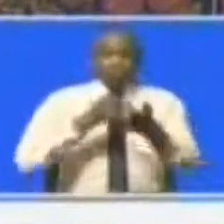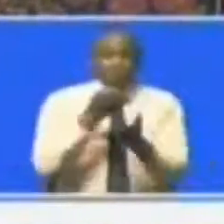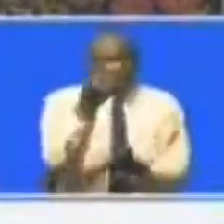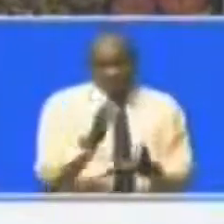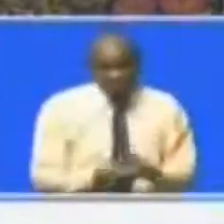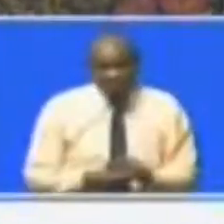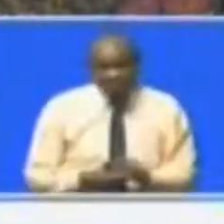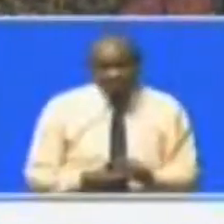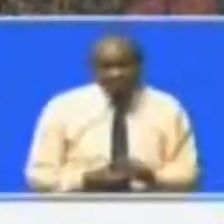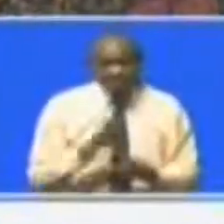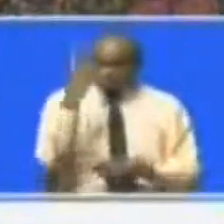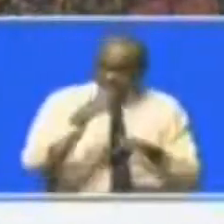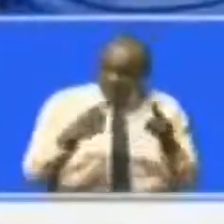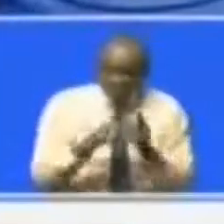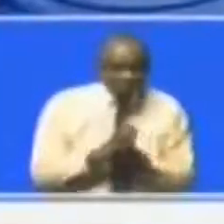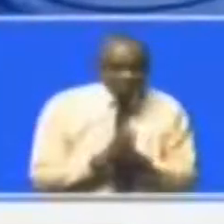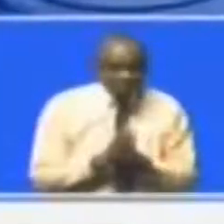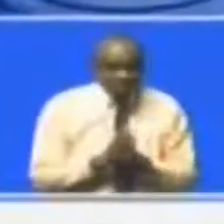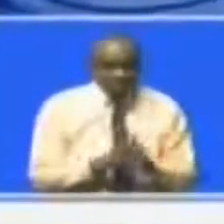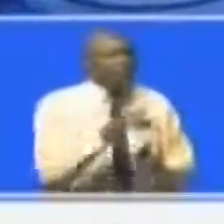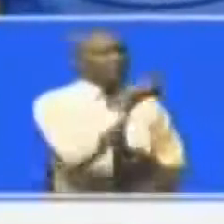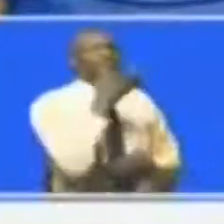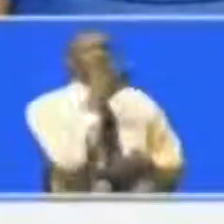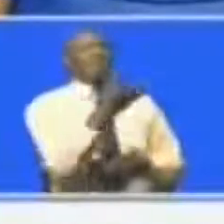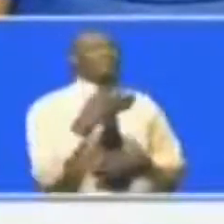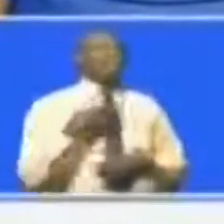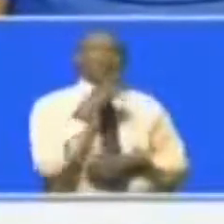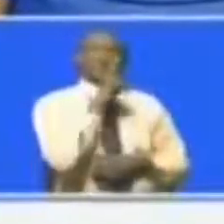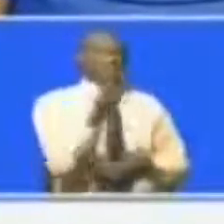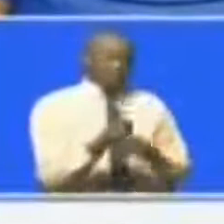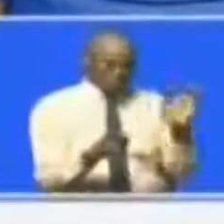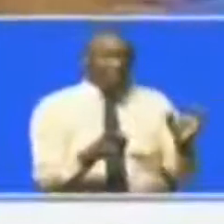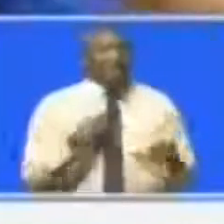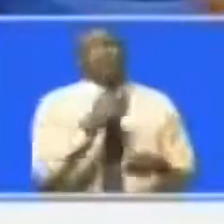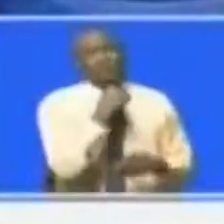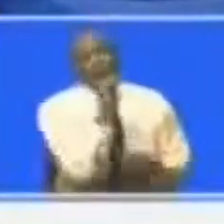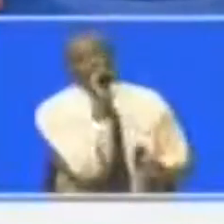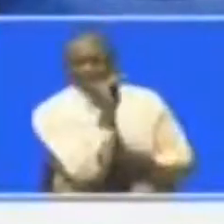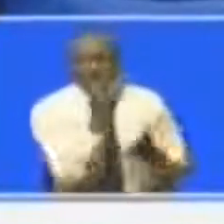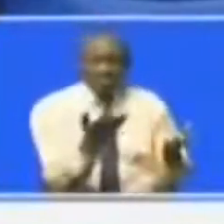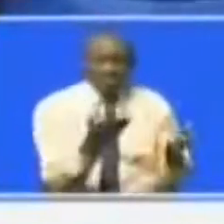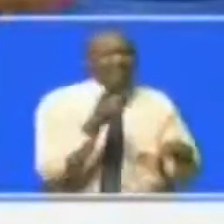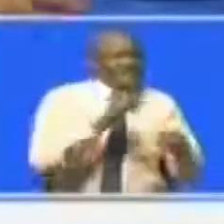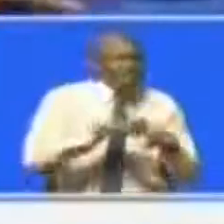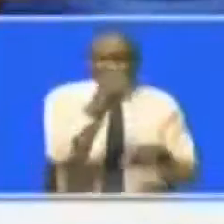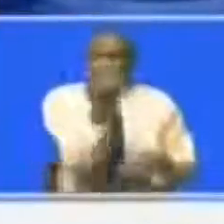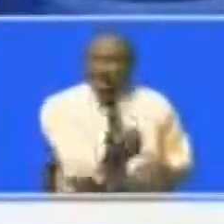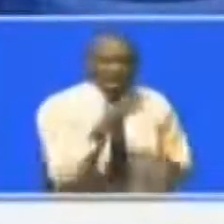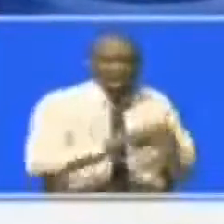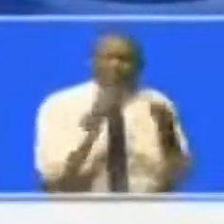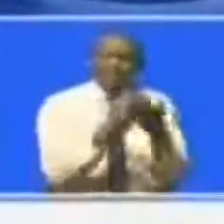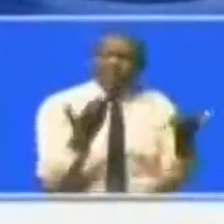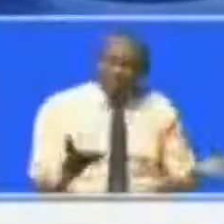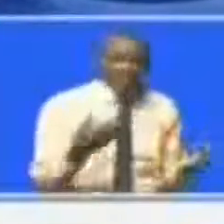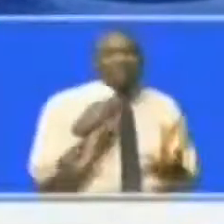4 years. Kwa sababu umejibu lile ambalo nilikutaka kuliuliza, kwa sababu wengi watauliza katika umri mdogo mnapata pesa wapi